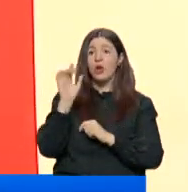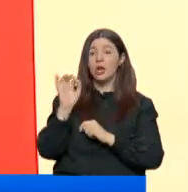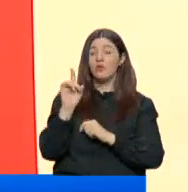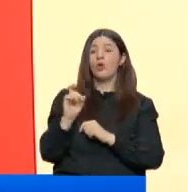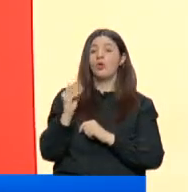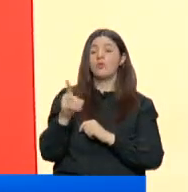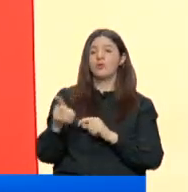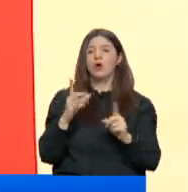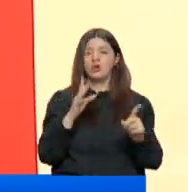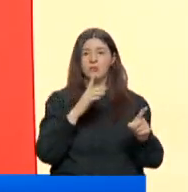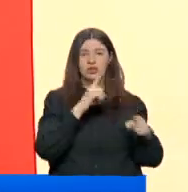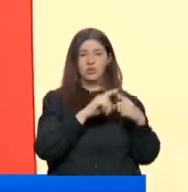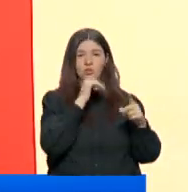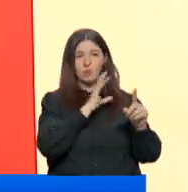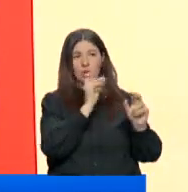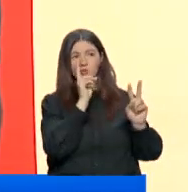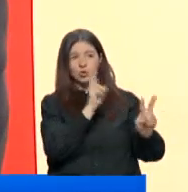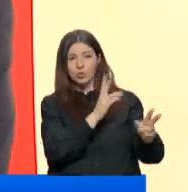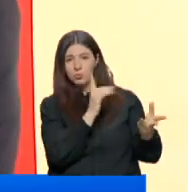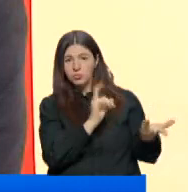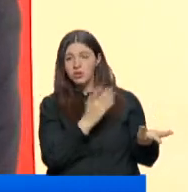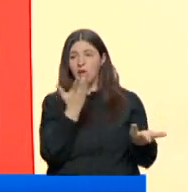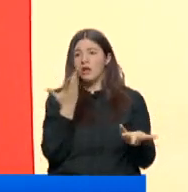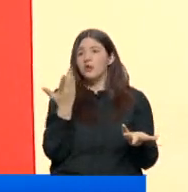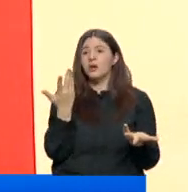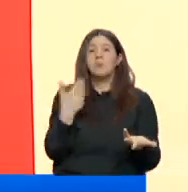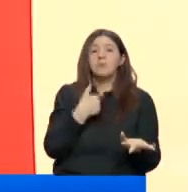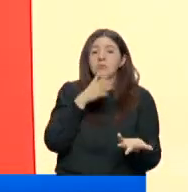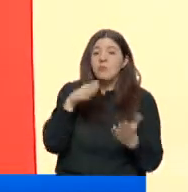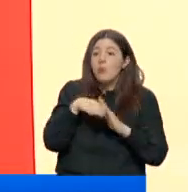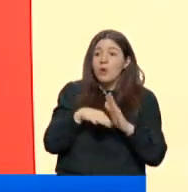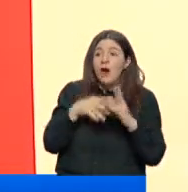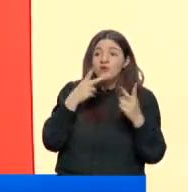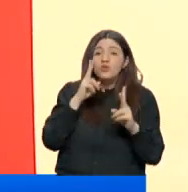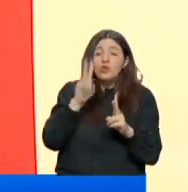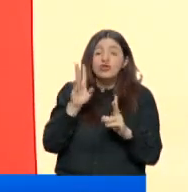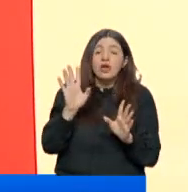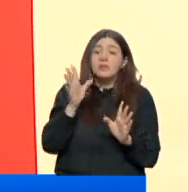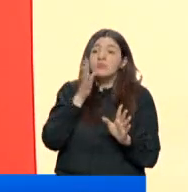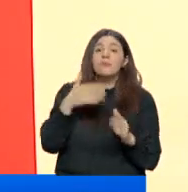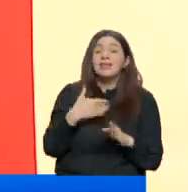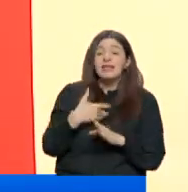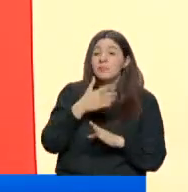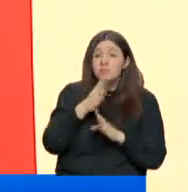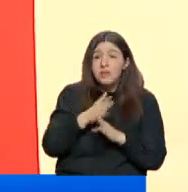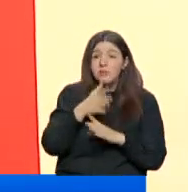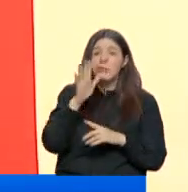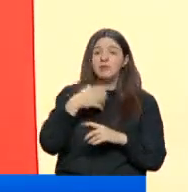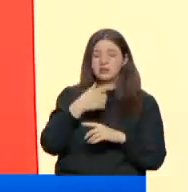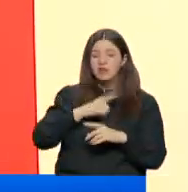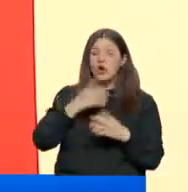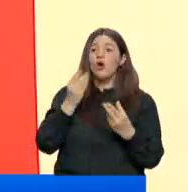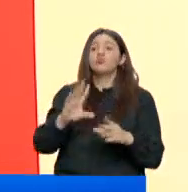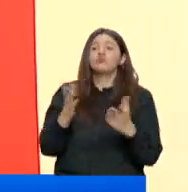zaman mesela bir şey daha ekleyeyim için böyle bir profil mi? Şimdi göreceğiz programını açıkladığında bilmiyorum ki. Çünkü neden bilmiyorum biliyor musunuz? Kılıçdaroğlu kendisi aday olmayacak